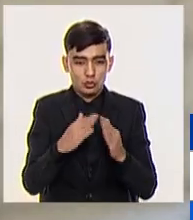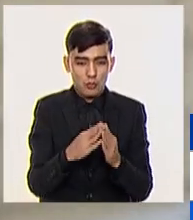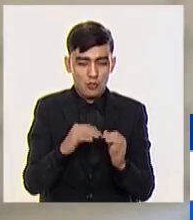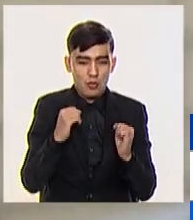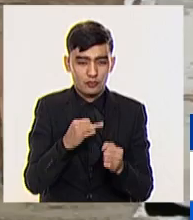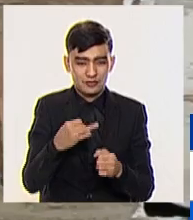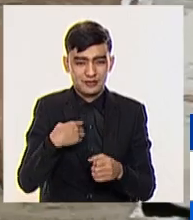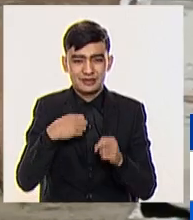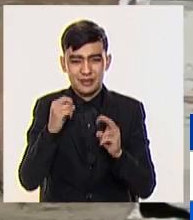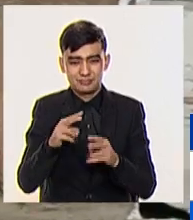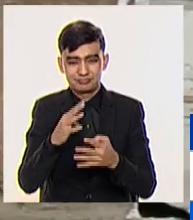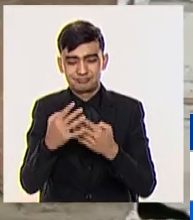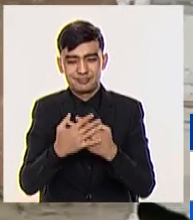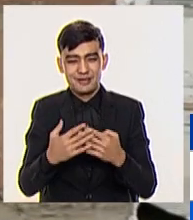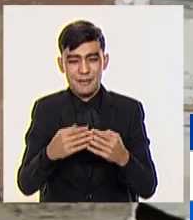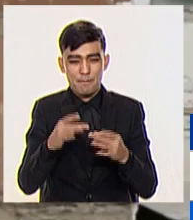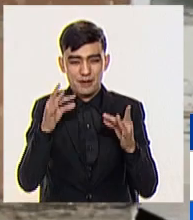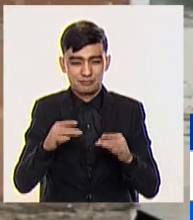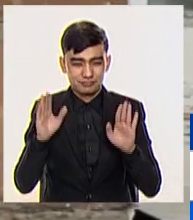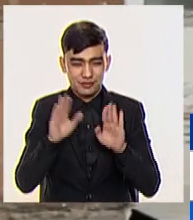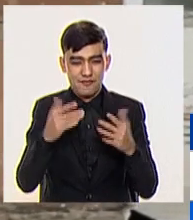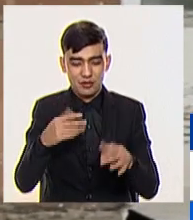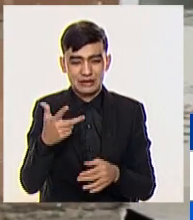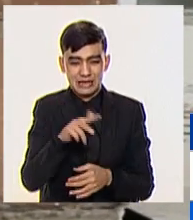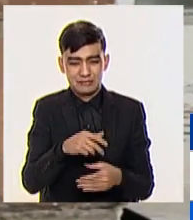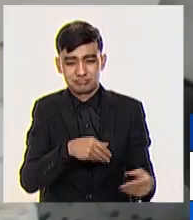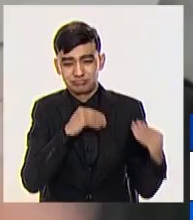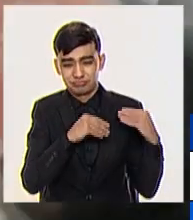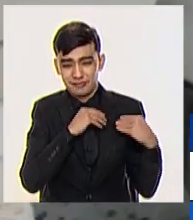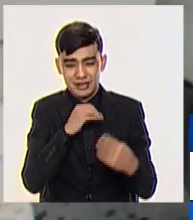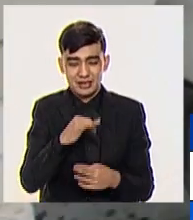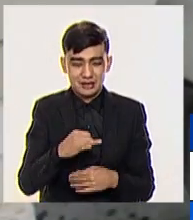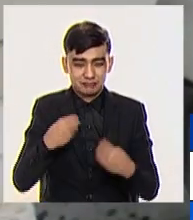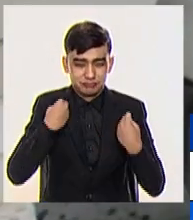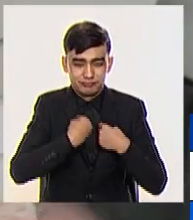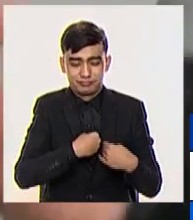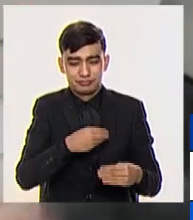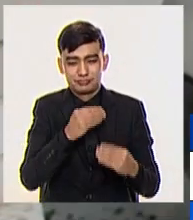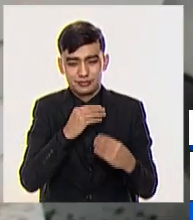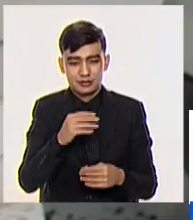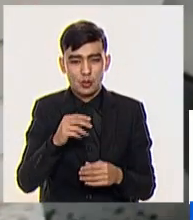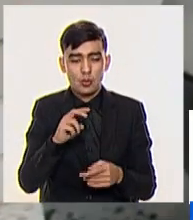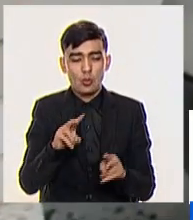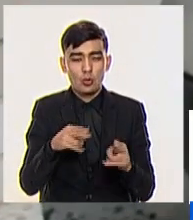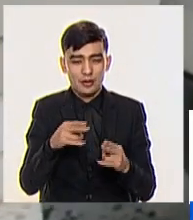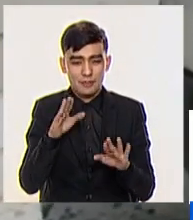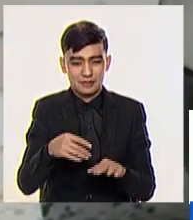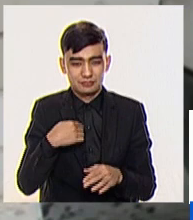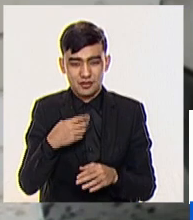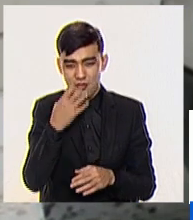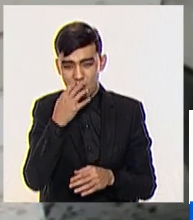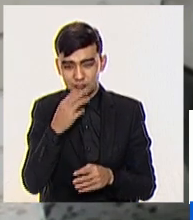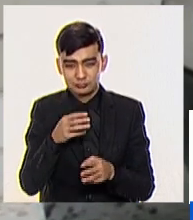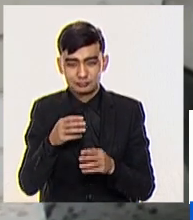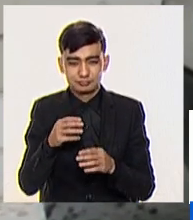терезелерін жылтыр дорбамен тұмшалапты. Үш көрпе жамылып түнде киімшең ұйықтап жүр. Кухняда плитканы қосып